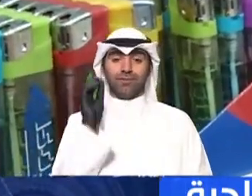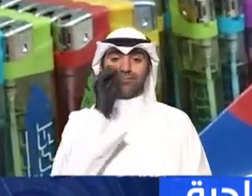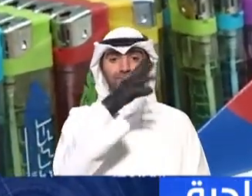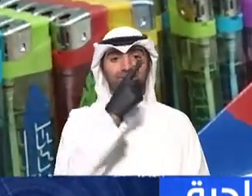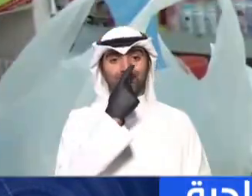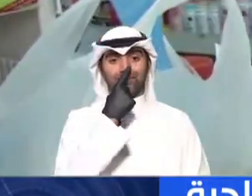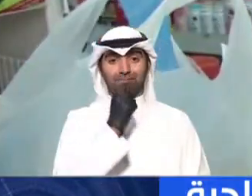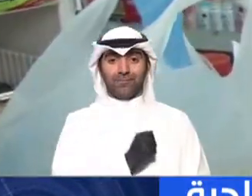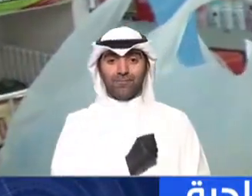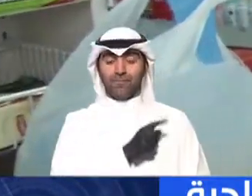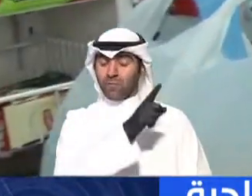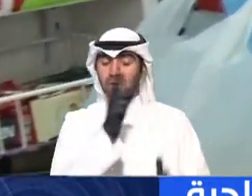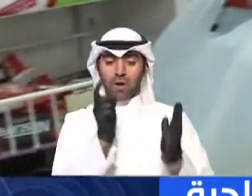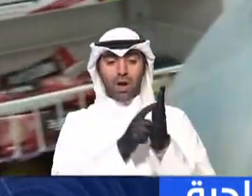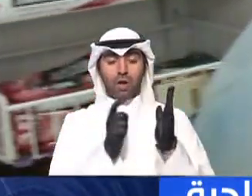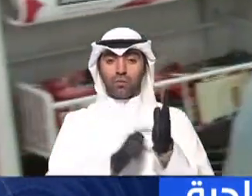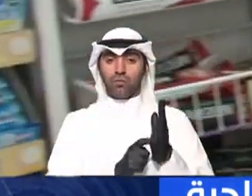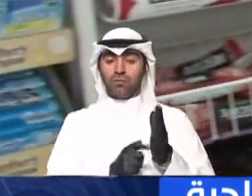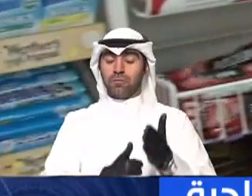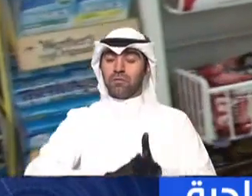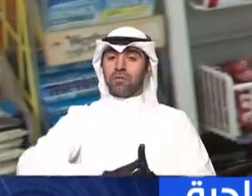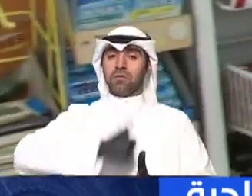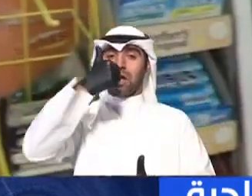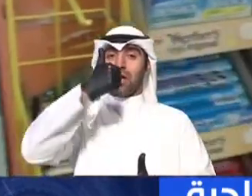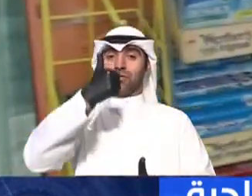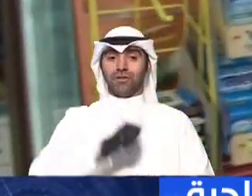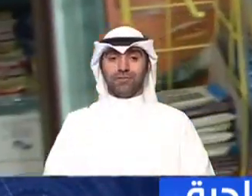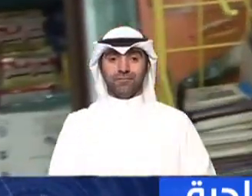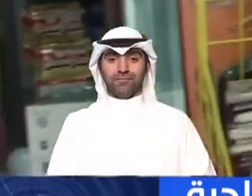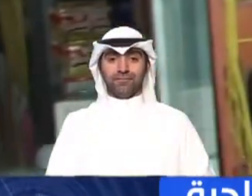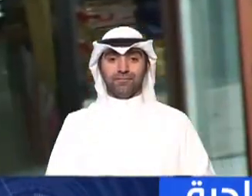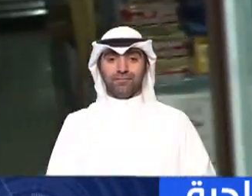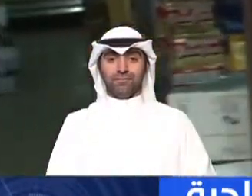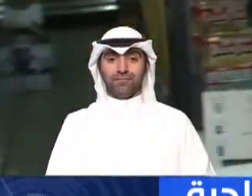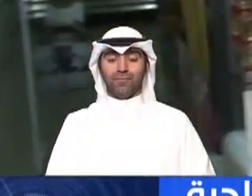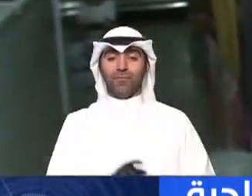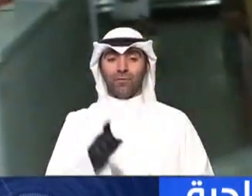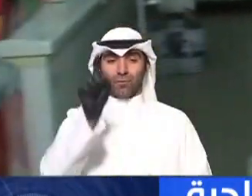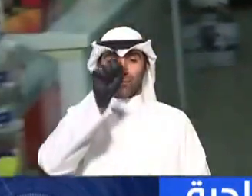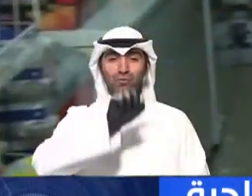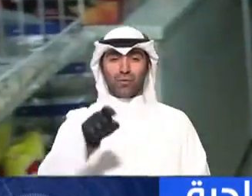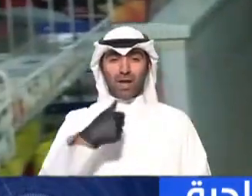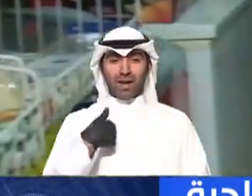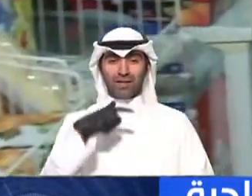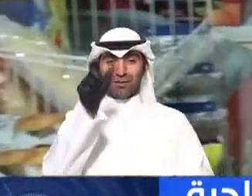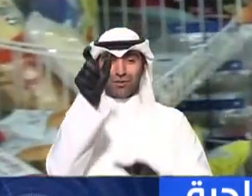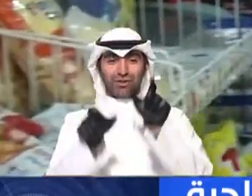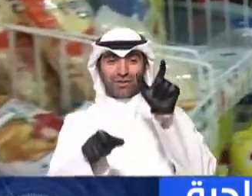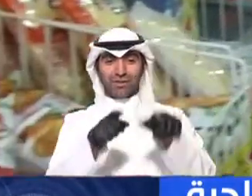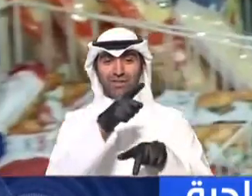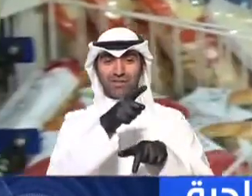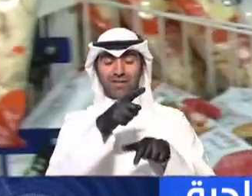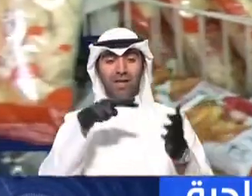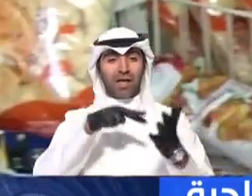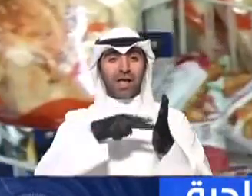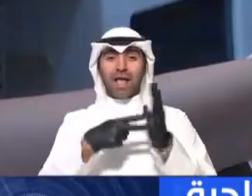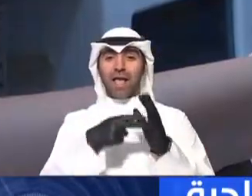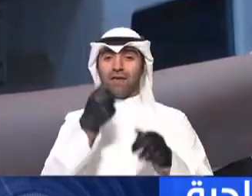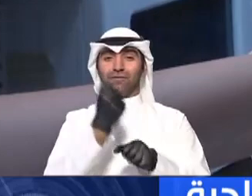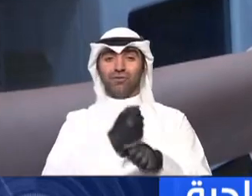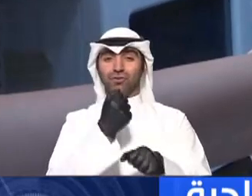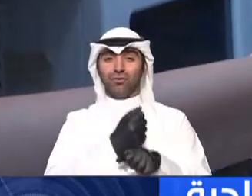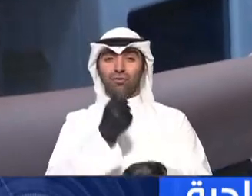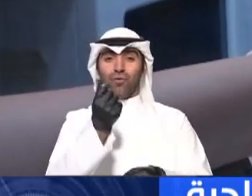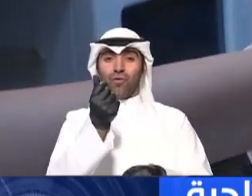هذا قانون. وحول سؤالنا عن صاحب البقالة، هل يحاول كغيره الاستفادة من الأزمة القائمة برفع الأسعار؟